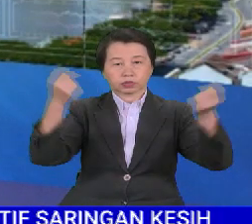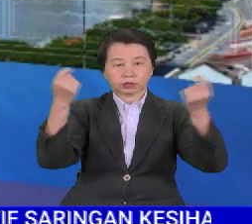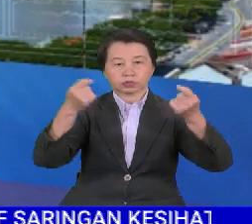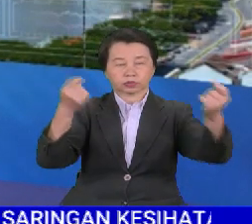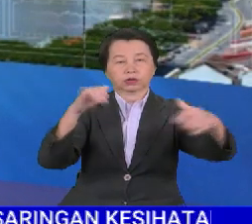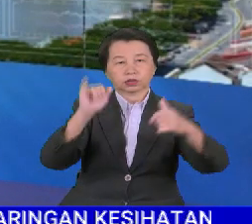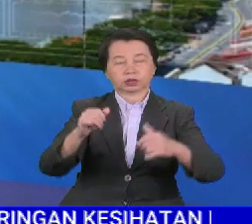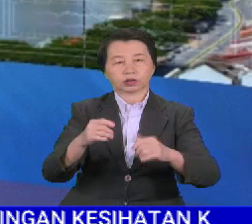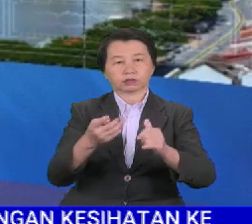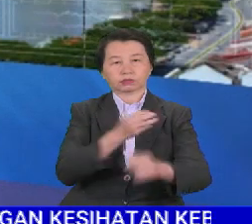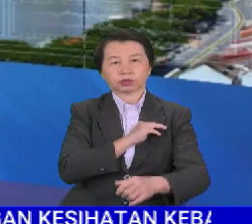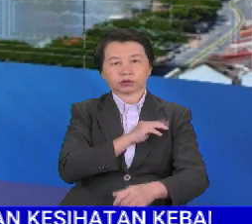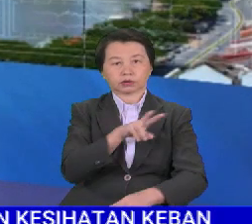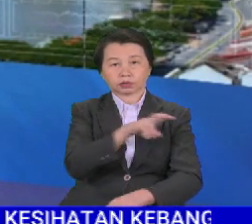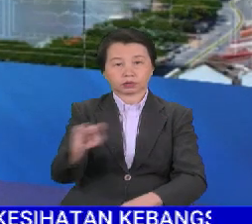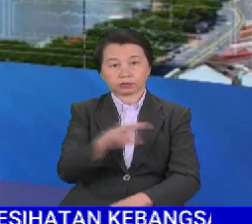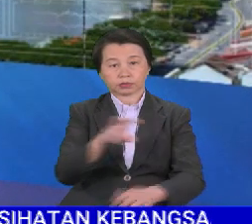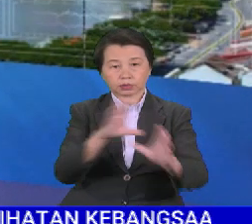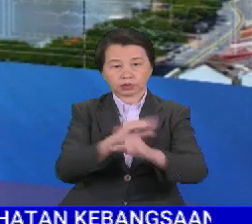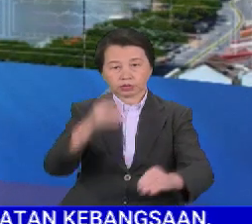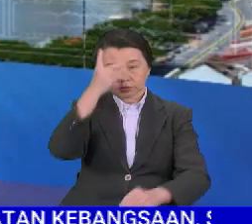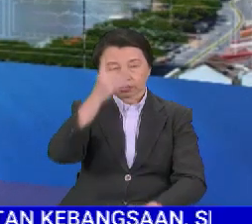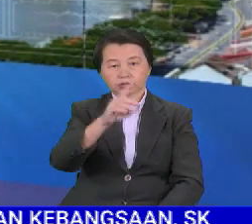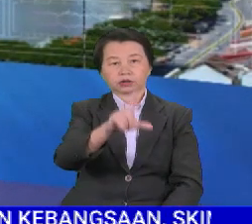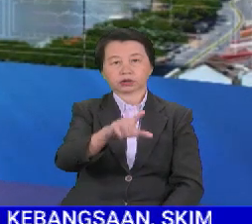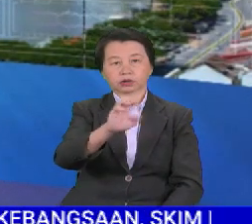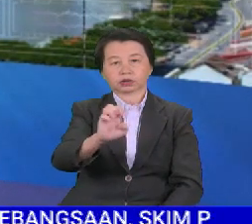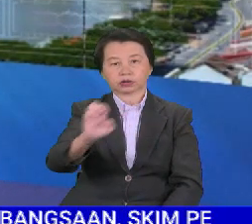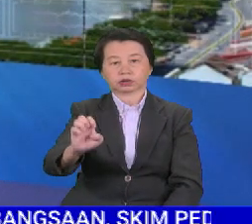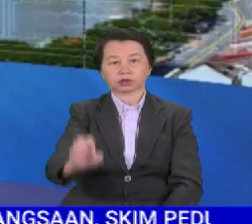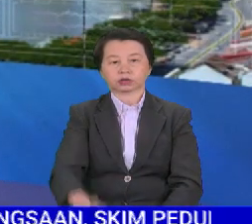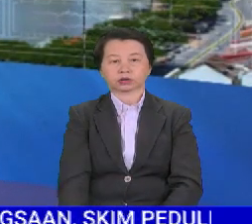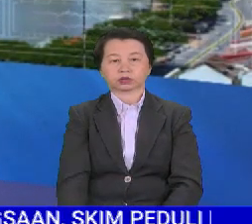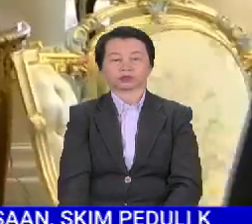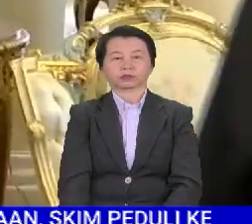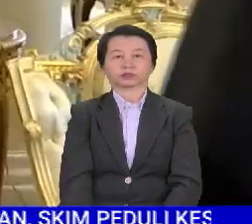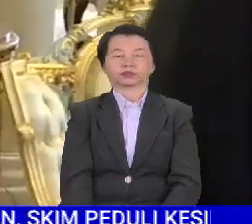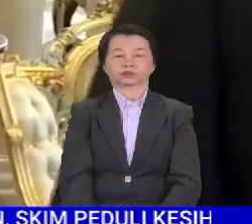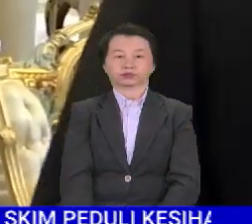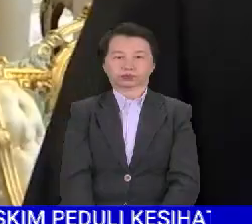perayaan yang juga Menteri Pengangkutan Sarawak, Datuk Seri Lee Kim Shin.